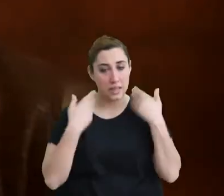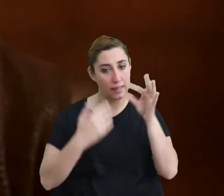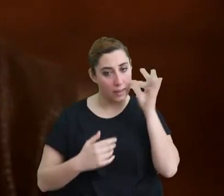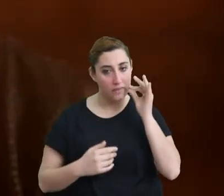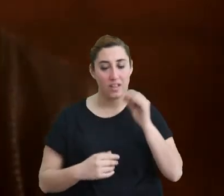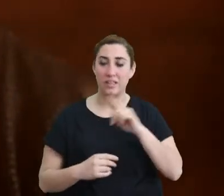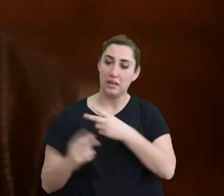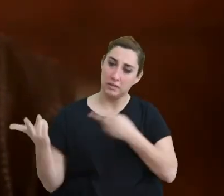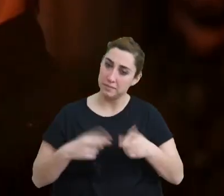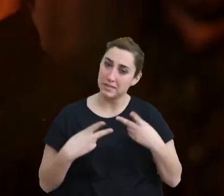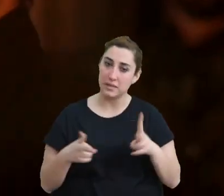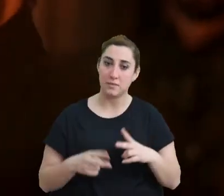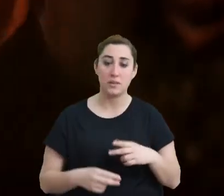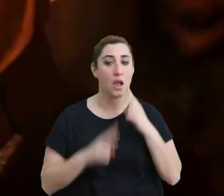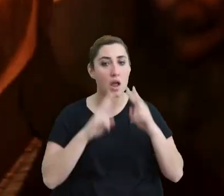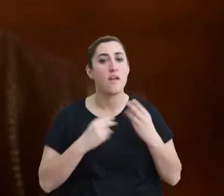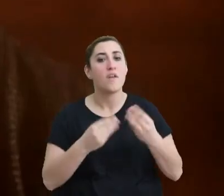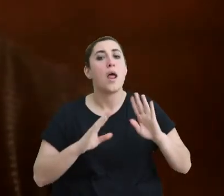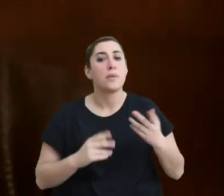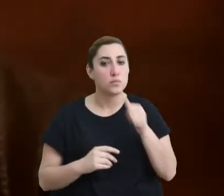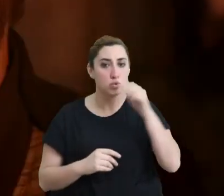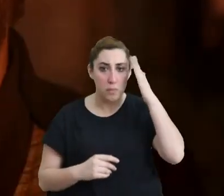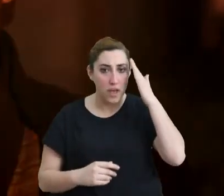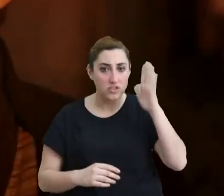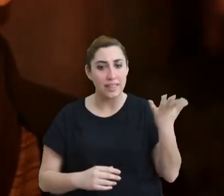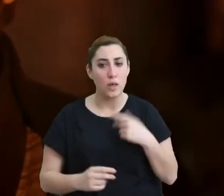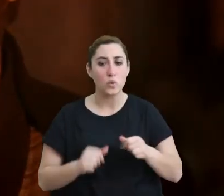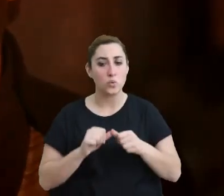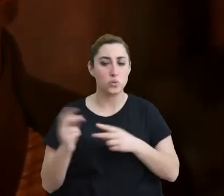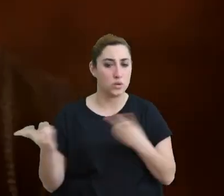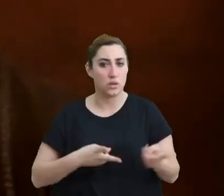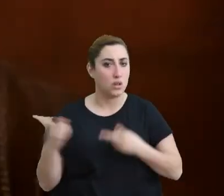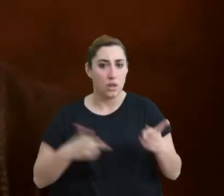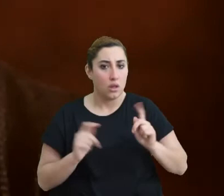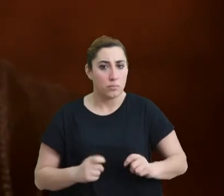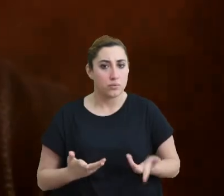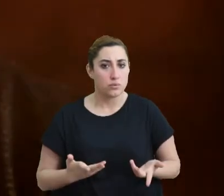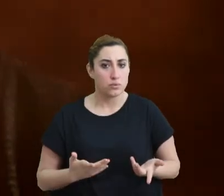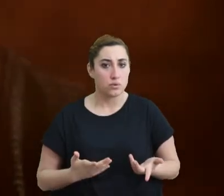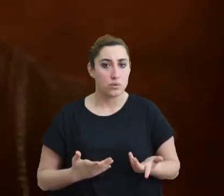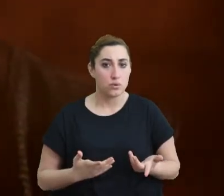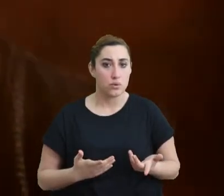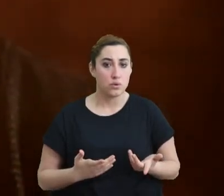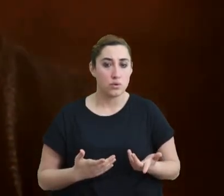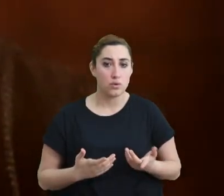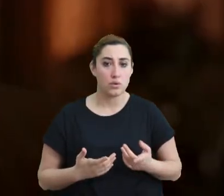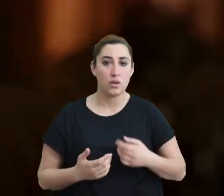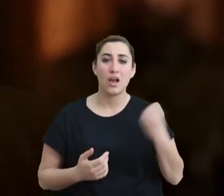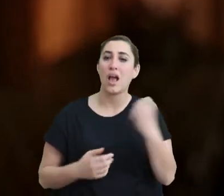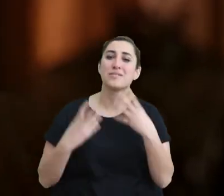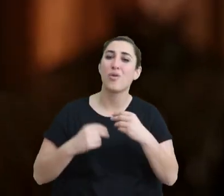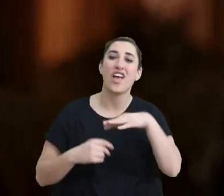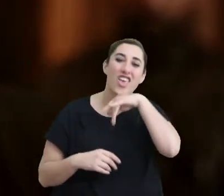efendi. Huzur alabiliriz. Hükmü vermedik mi Sübaşı? Daha ne diye huzur alırsın? Gasp eden ihtiyarla şüpheliler